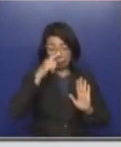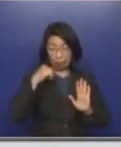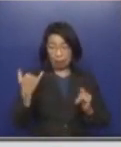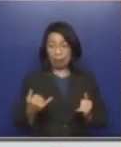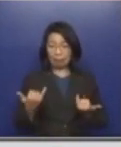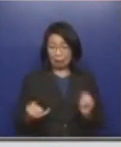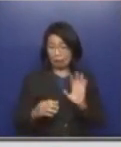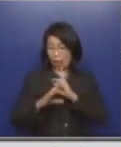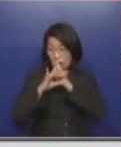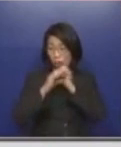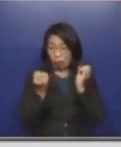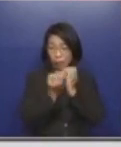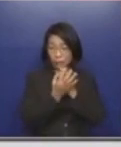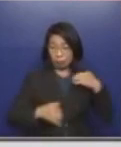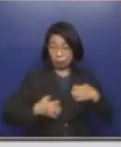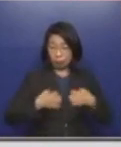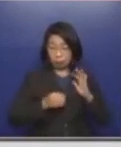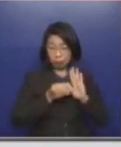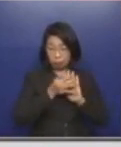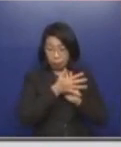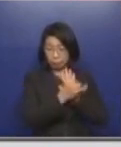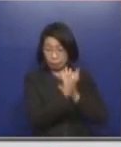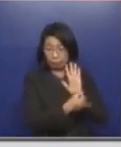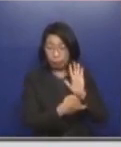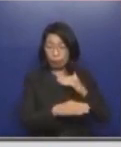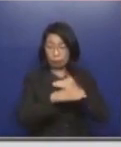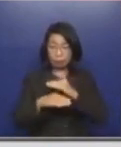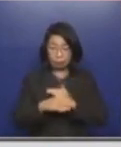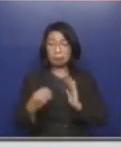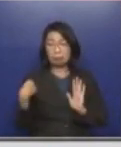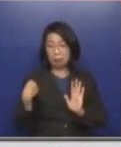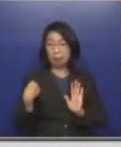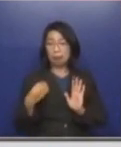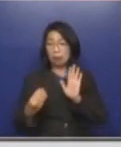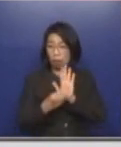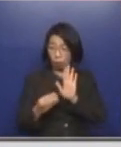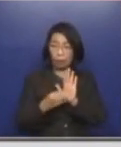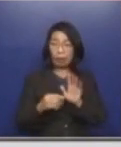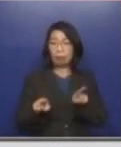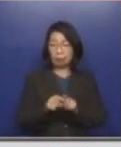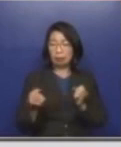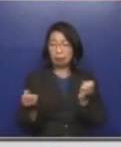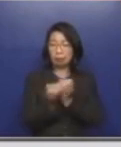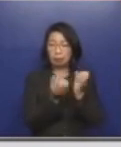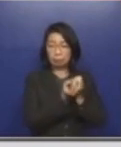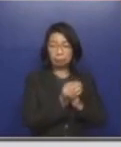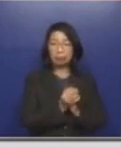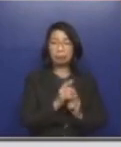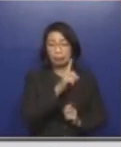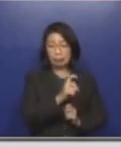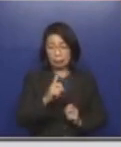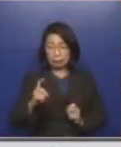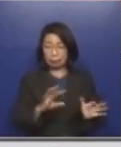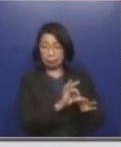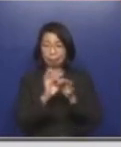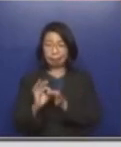อีสานไปถึงจังหวัดรอบข้างมาถึงกรุงเทพท่านประธานครับความเสียหายอย่างเงี้ยผมคิดว่า